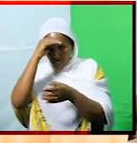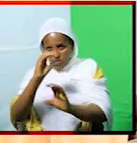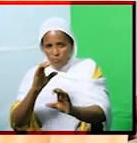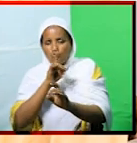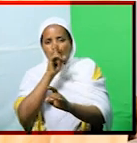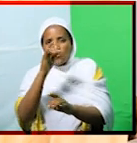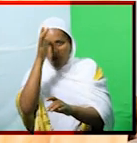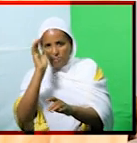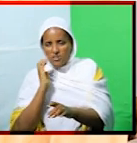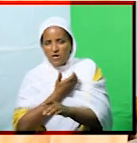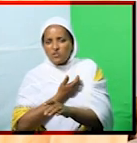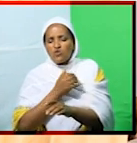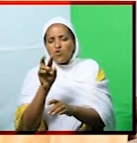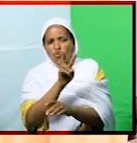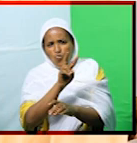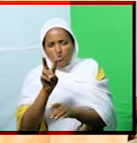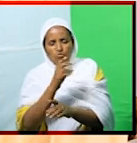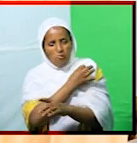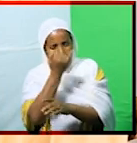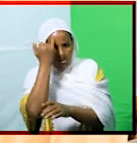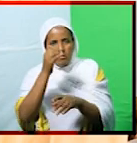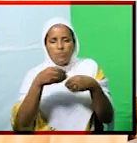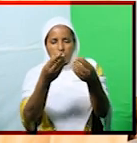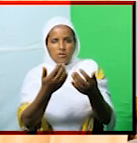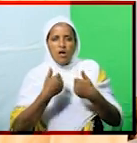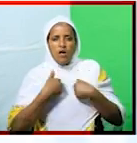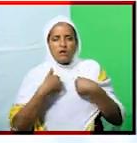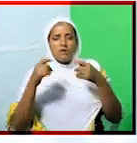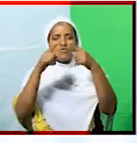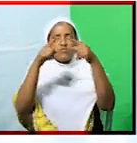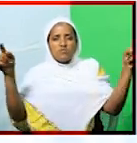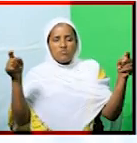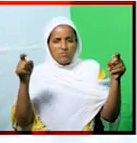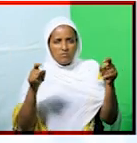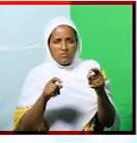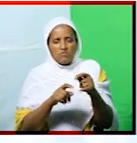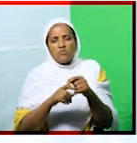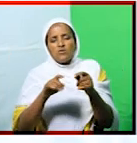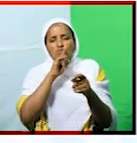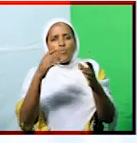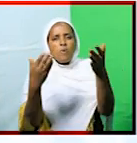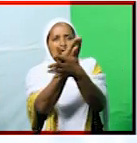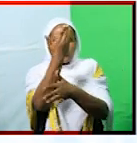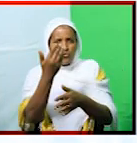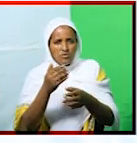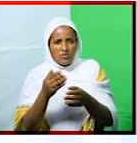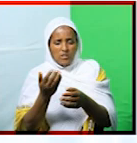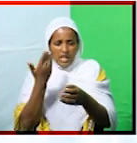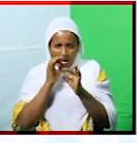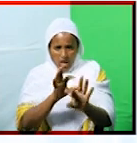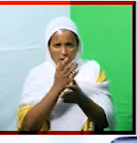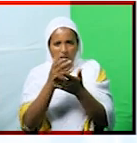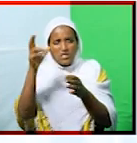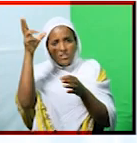በእውነቱ አባታችንም ሁለቱም አንስተውታል፣ ኑፋቄ ነው የሚያድሱት። ያልነበረ ነገር ሰይጣን